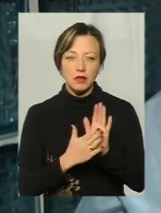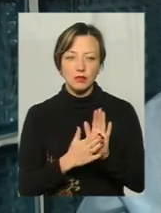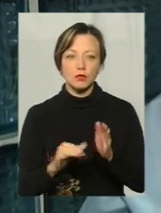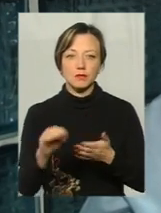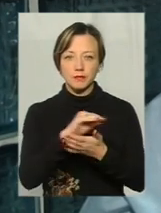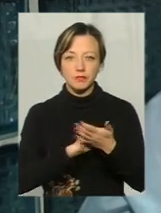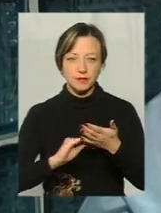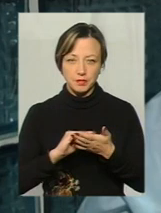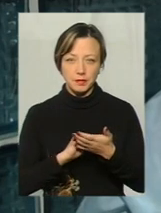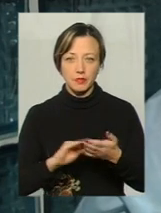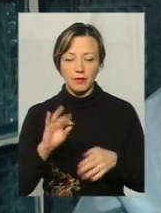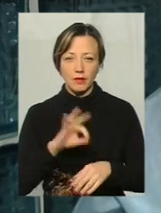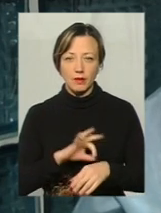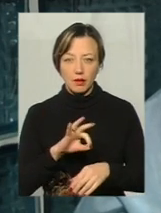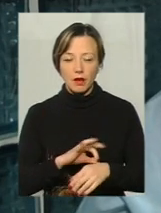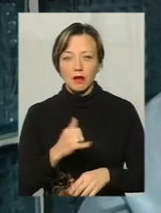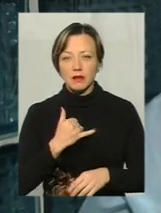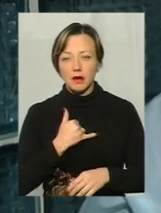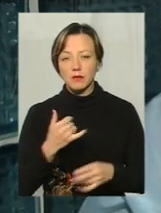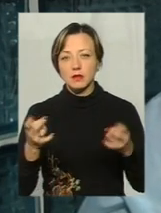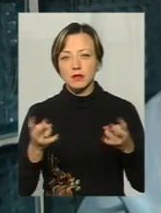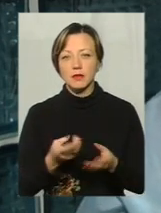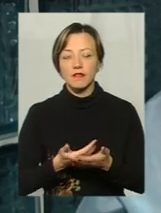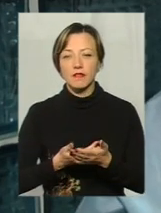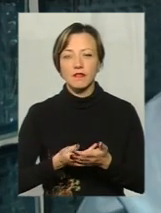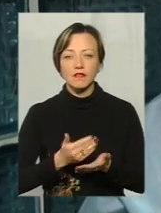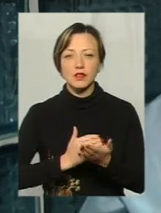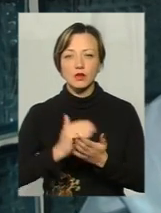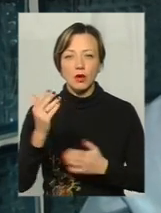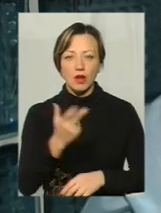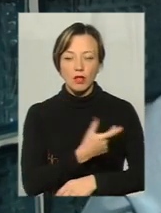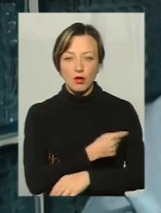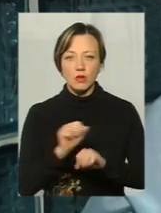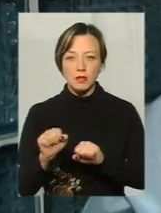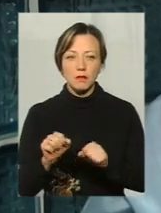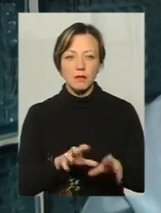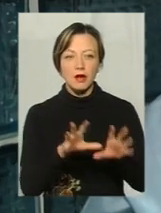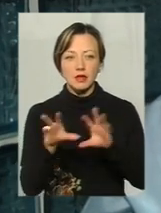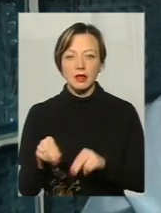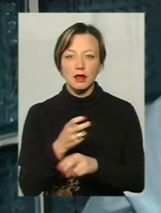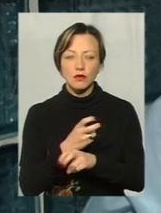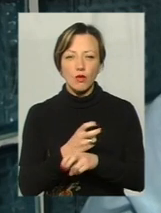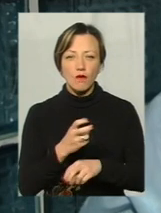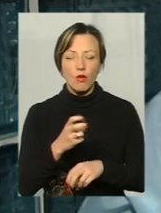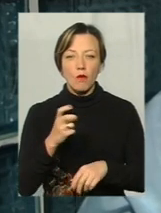рецидив. Зараз нам потрібна висока дозна хімія, пересадка кісткового мозку.